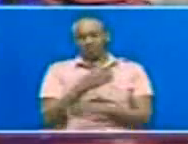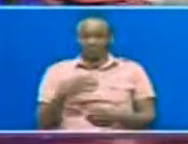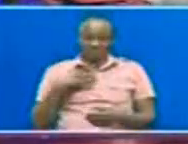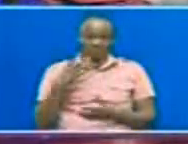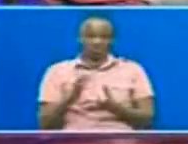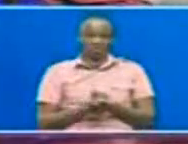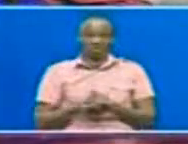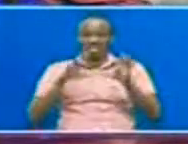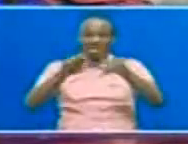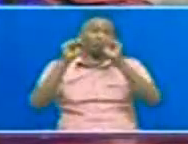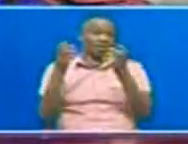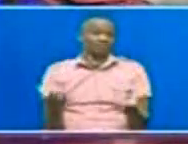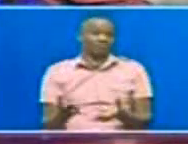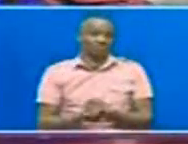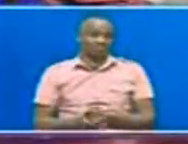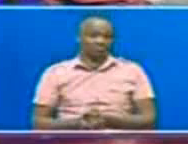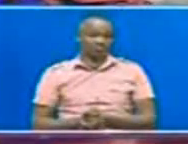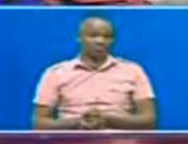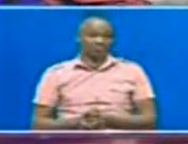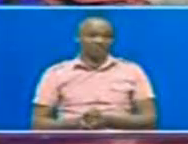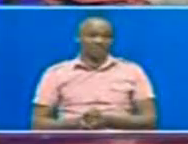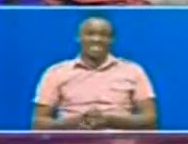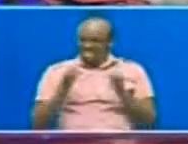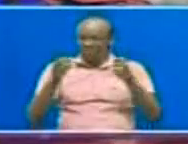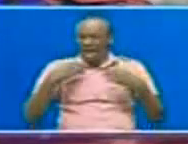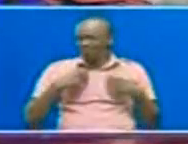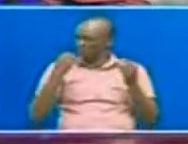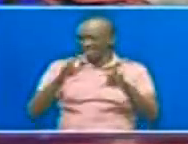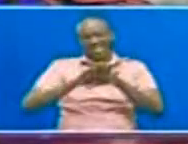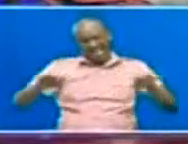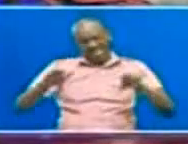ni vinyakua. Hmm? So if we had so many towns,